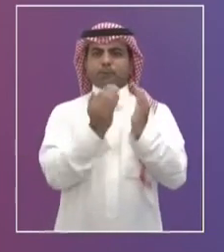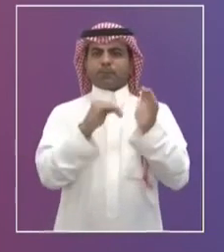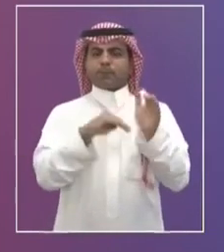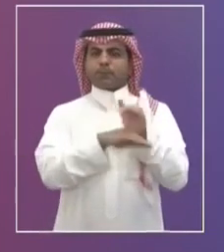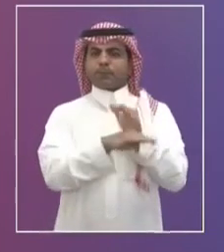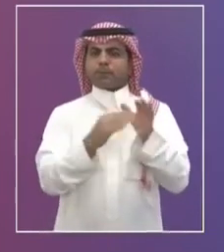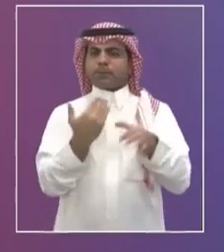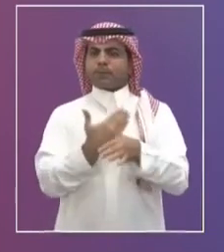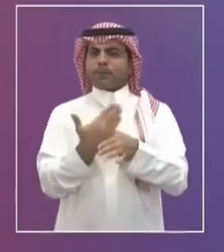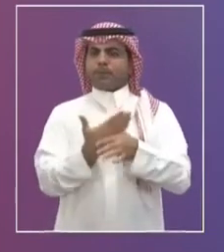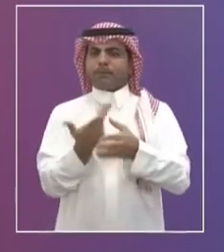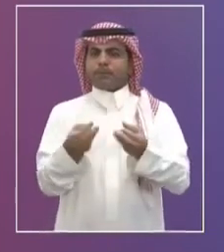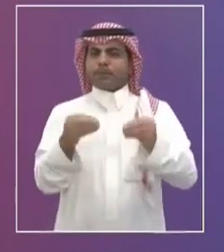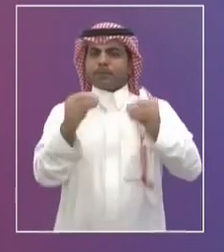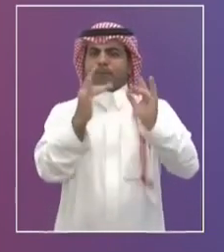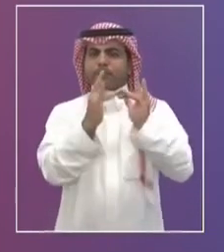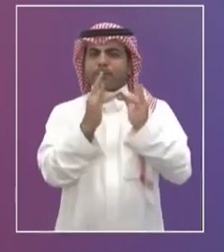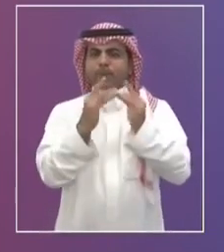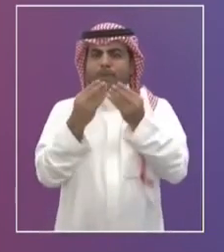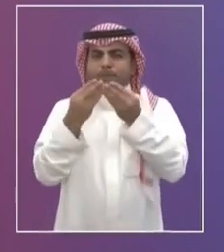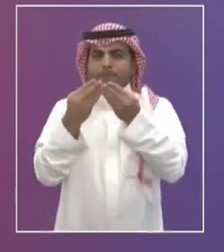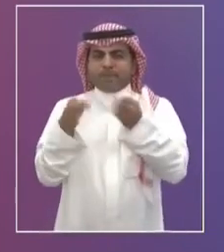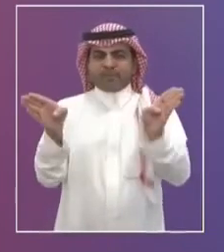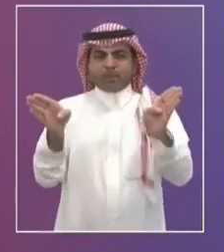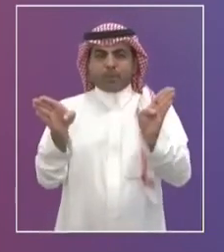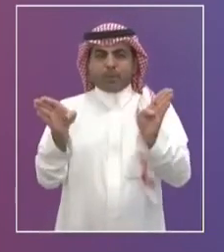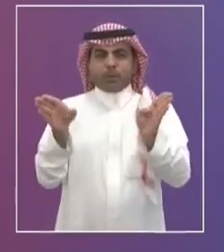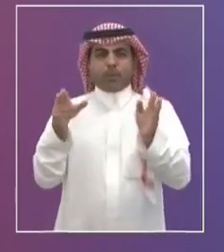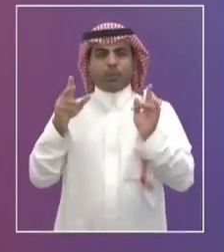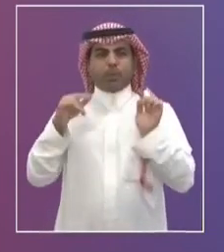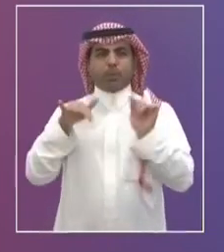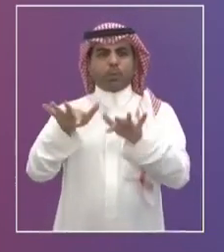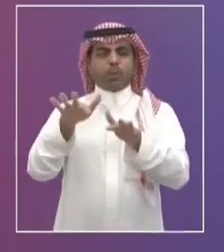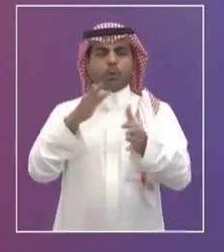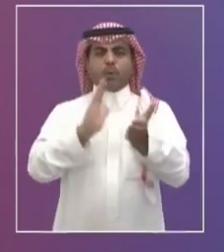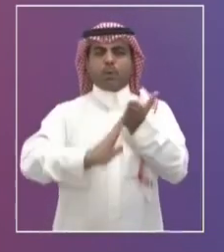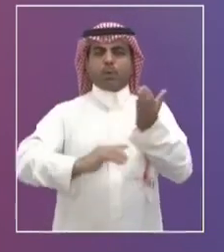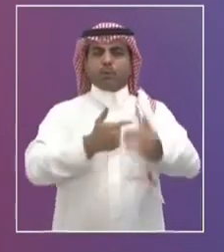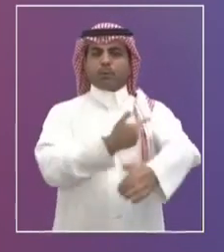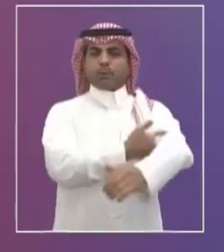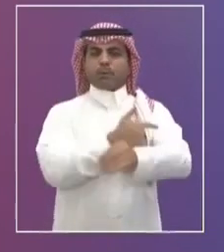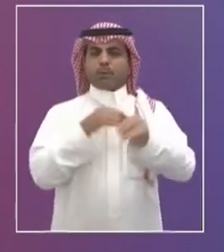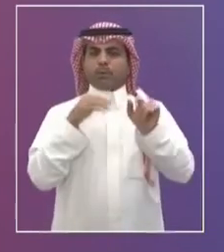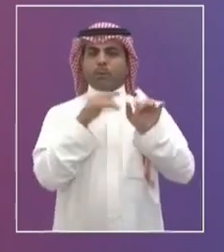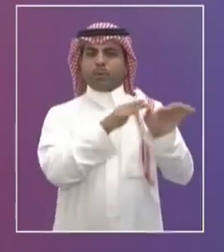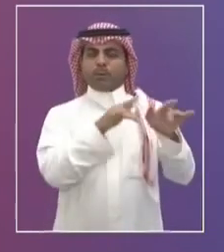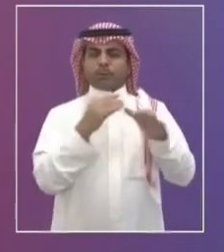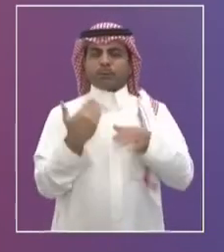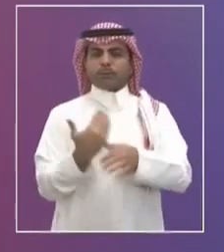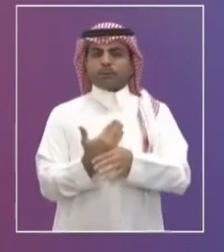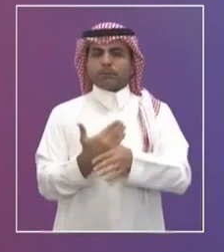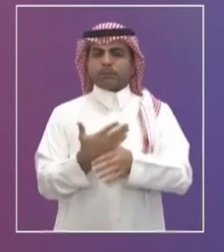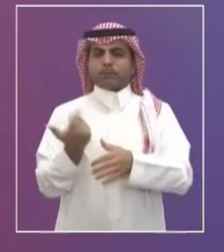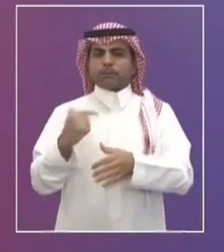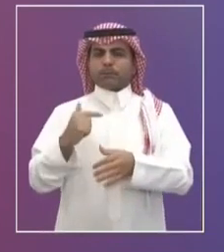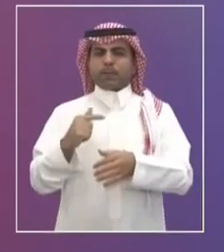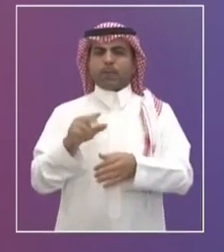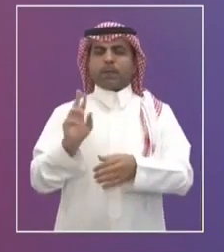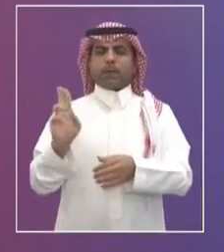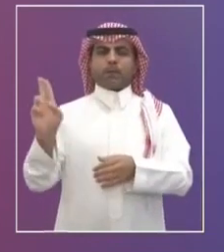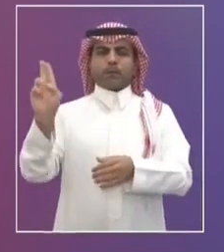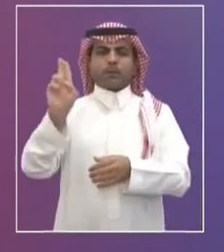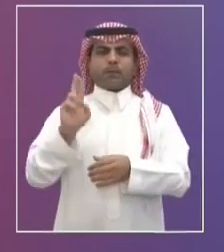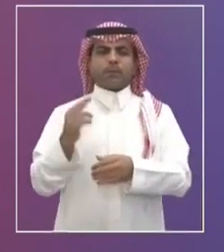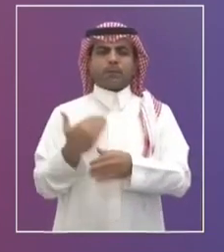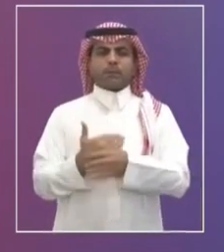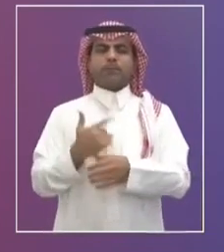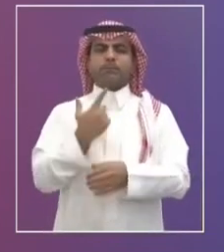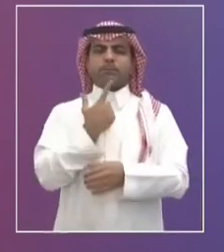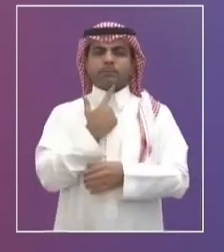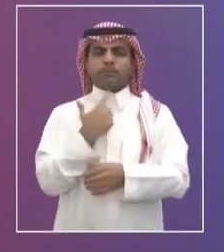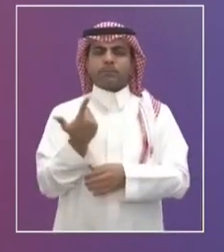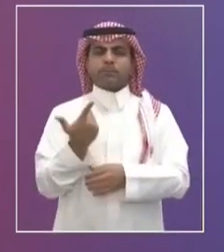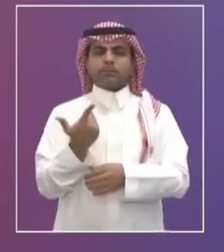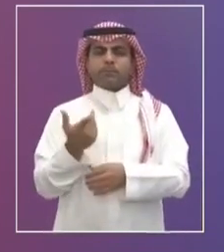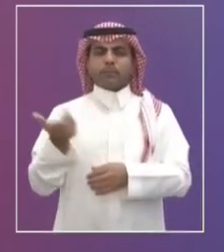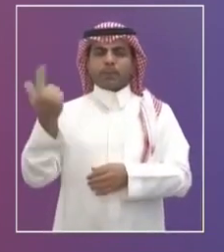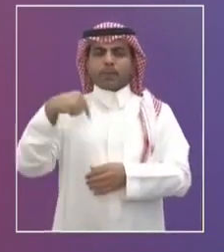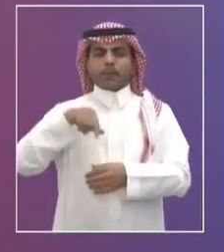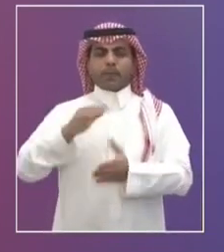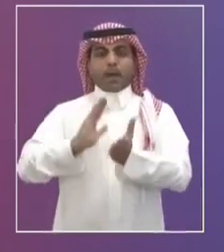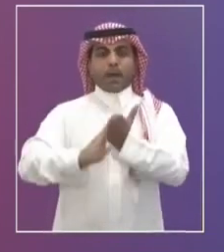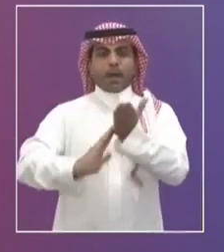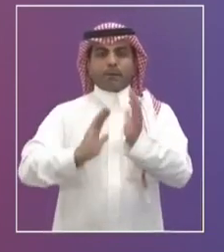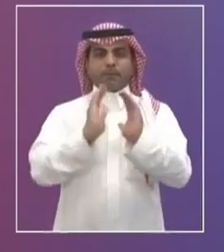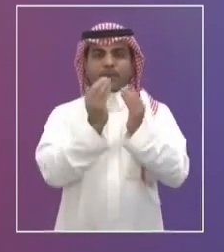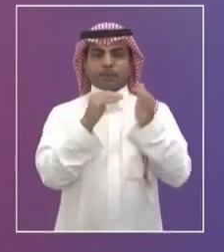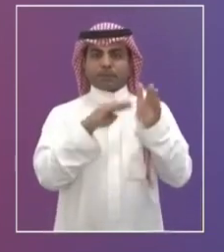تبعها تذبذب بين انخفاض وارتفاع خلال الأيام الماضية، وكان هناك تفسيرات بأنه في حال زادت الحالات